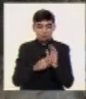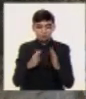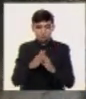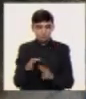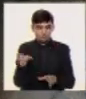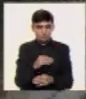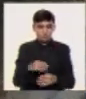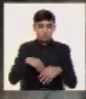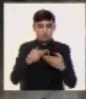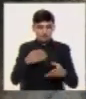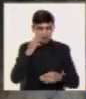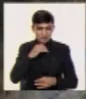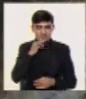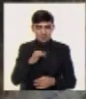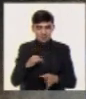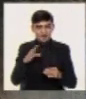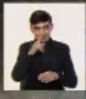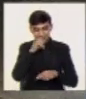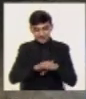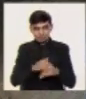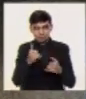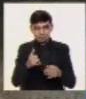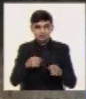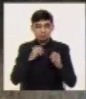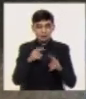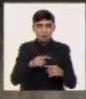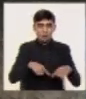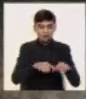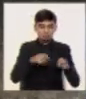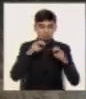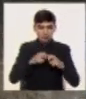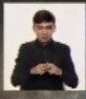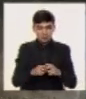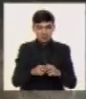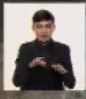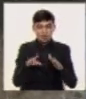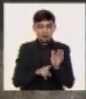астына кету мүмкін дейді. Ал жергілікті әкімдік қазір құзырлы органдар зерттеу